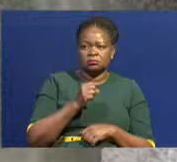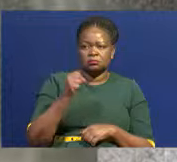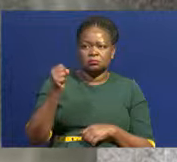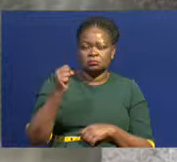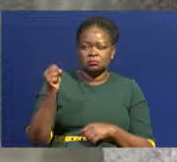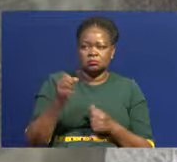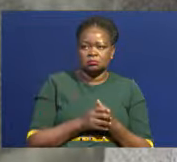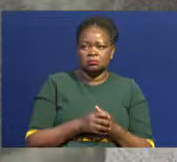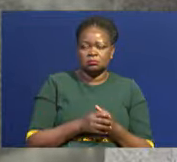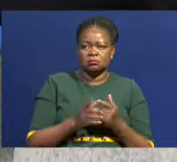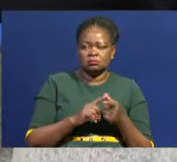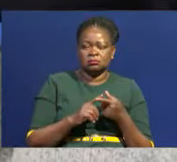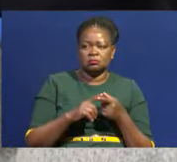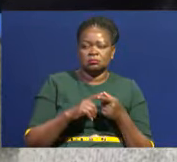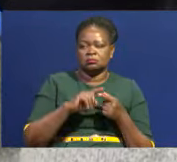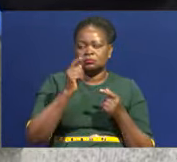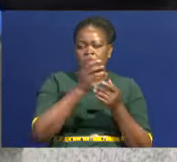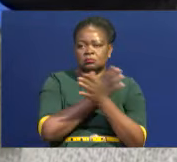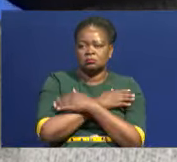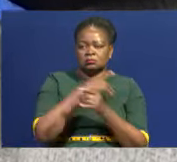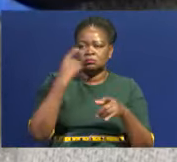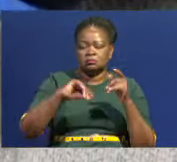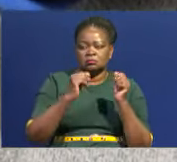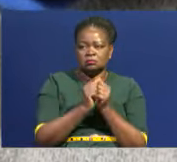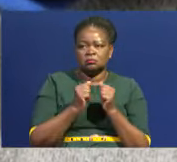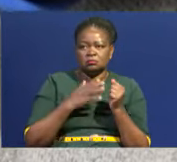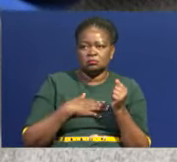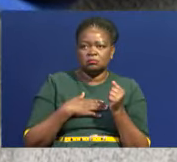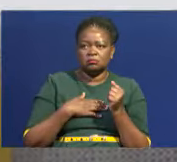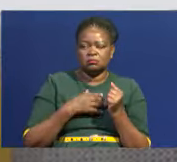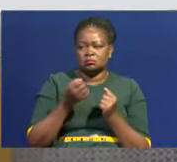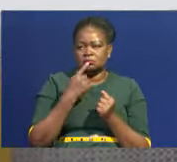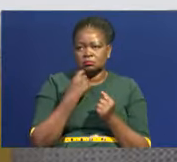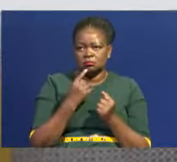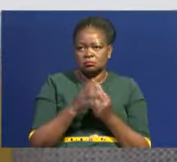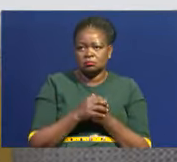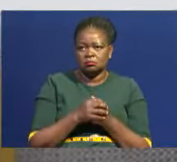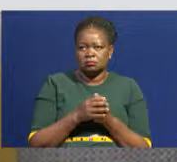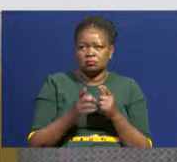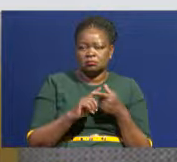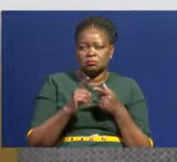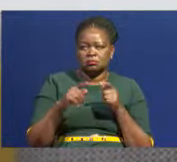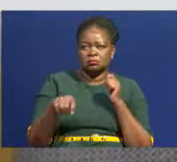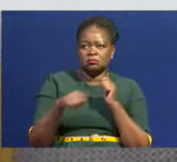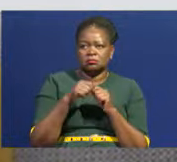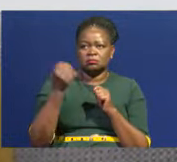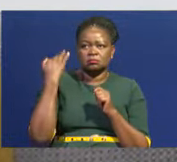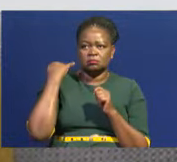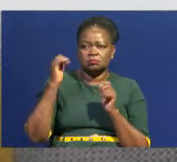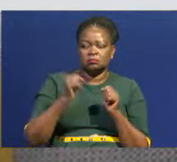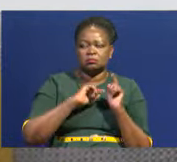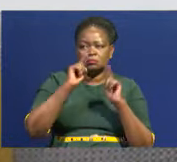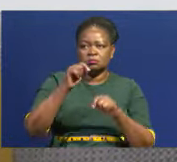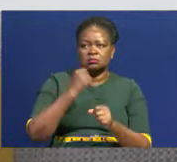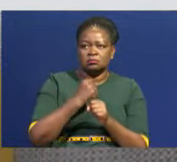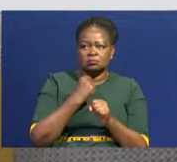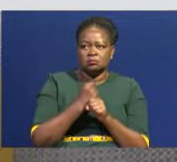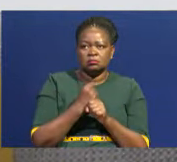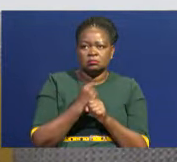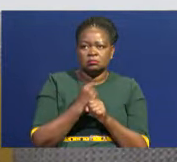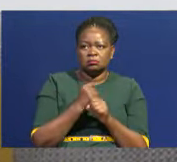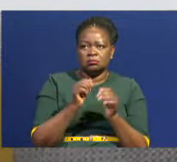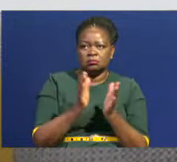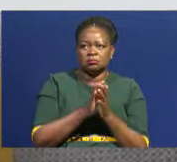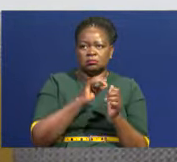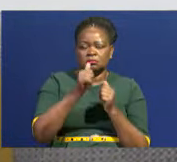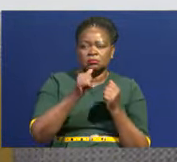wenzangu wenye lichapo pamoja na mimi pia wamekuwa under medication, painkillers, mmoja amevunjika kutoka nyuma hizi kuenda kazini.